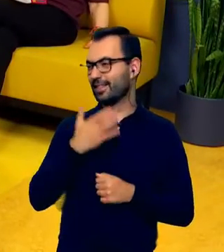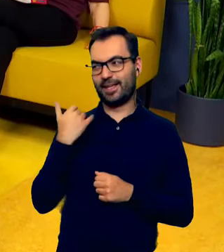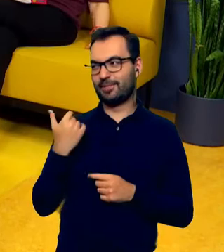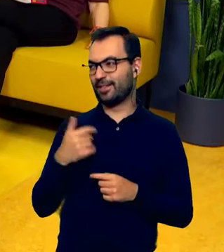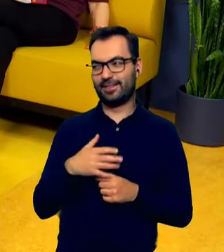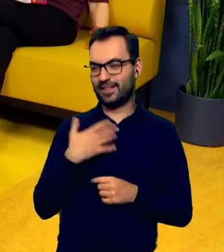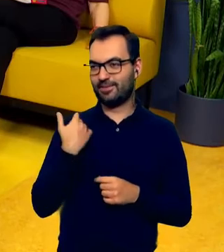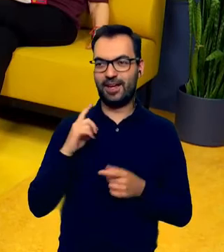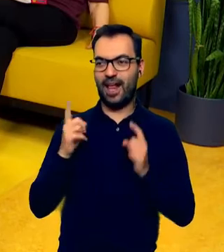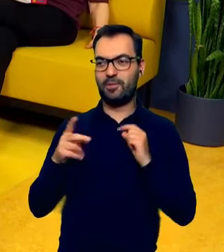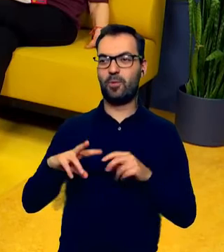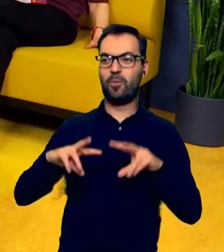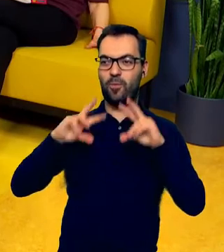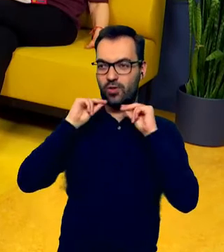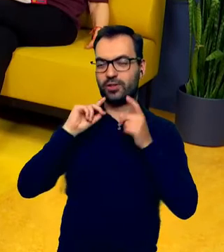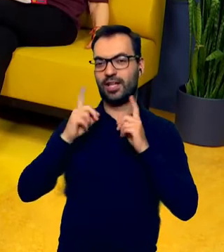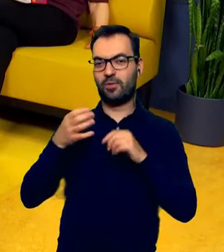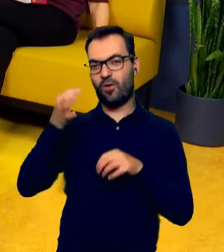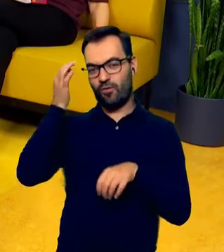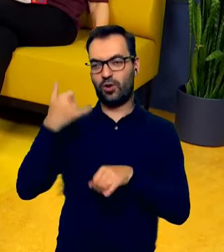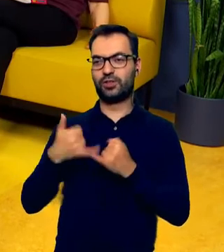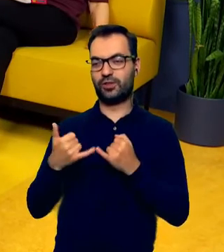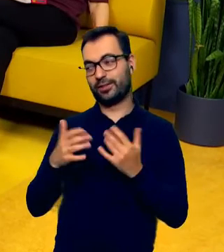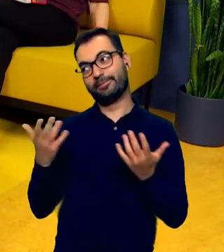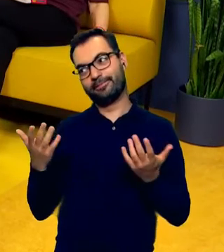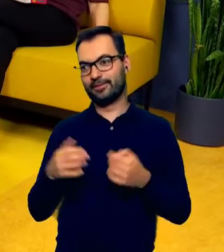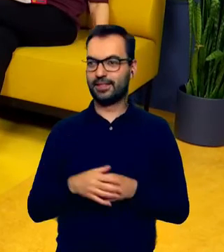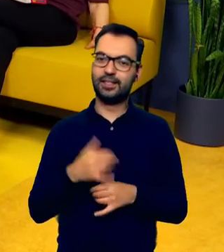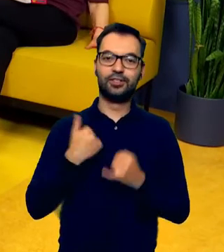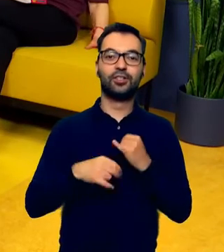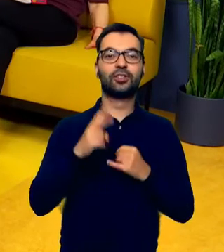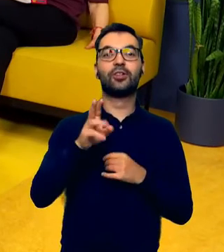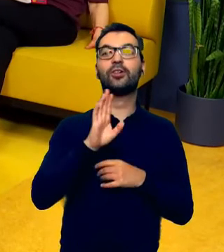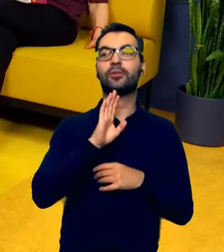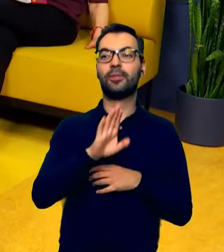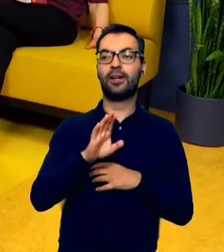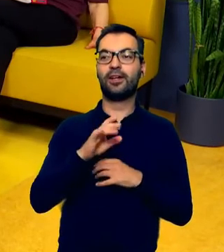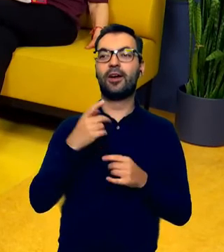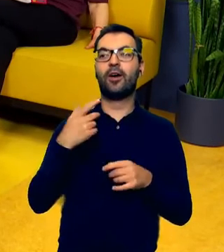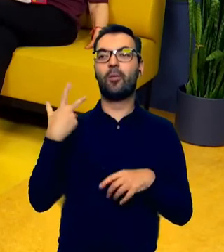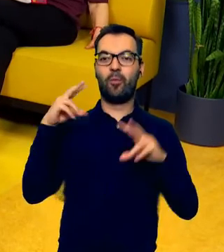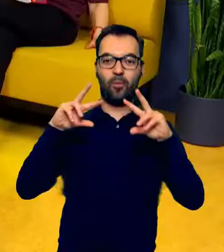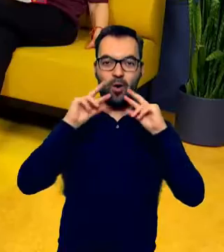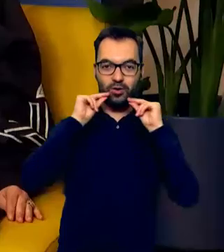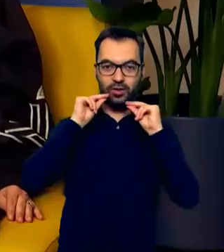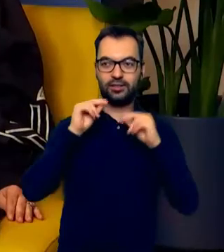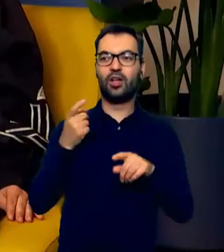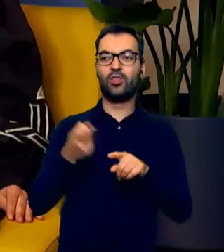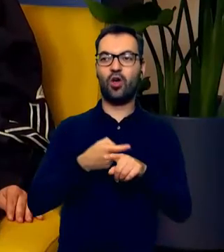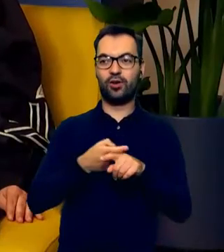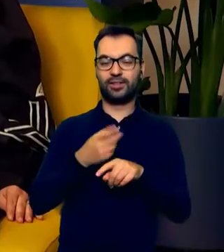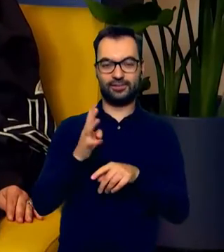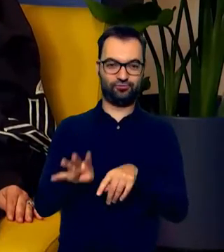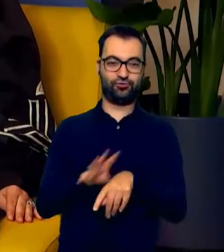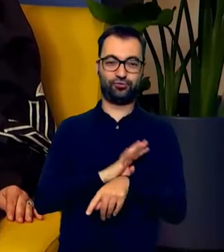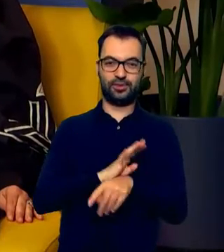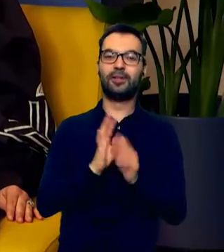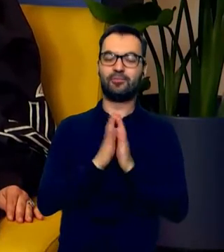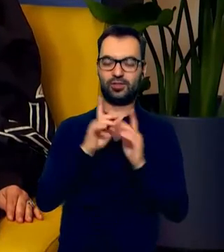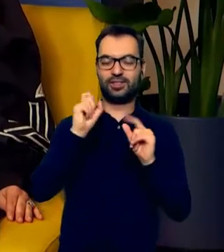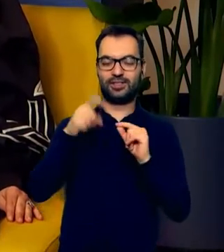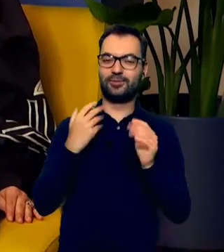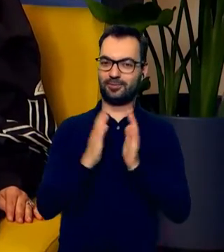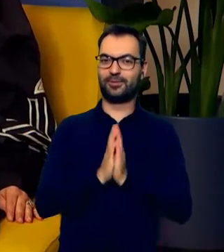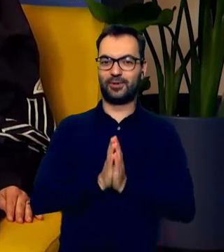takich ludzi. Albo botoks, albo włosy na nogach. Proszę Państwa, jeżeli ktoś ma botoks w ustach i niewygolone nogi, to prosimy o